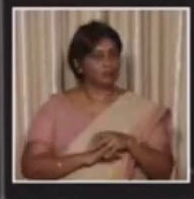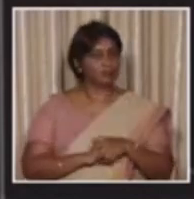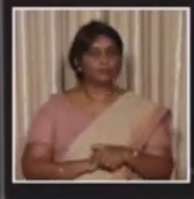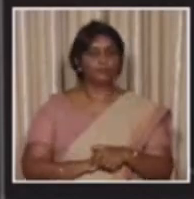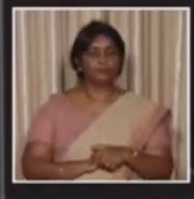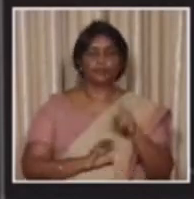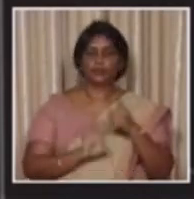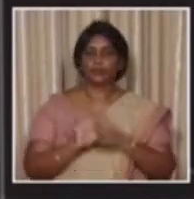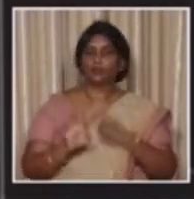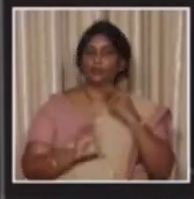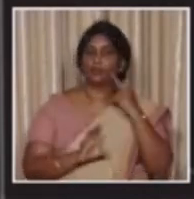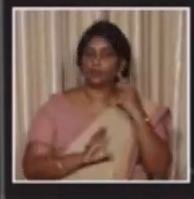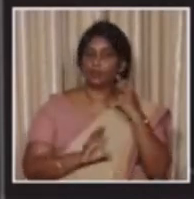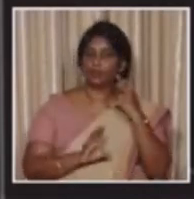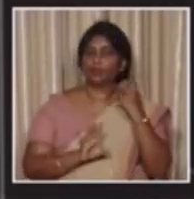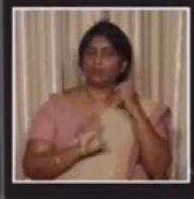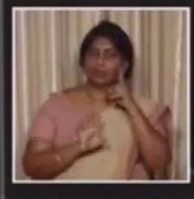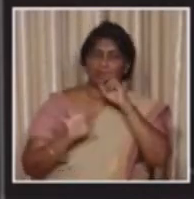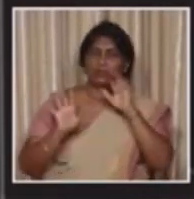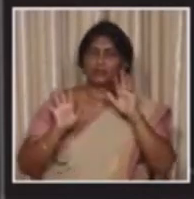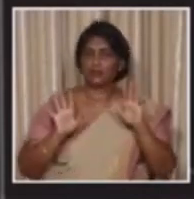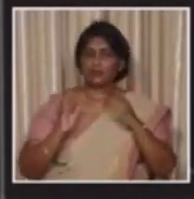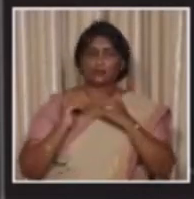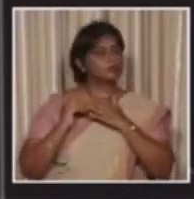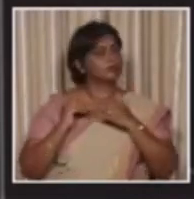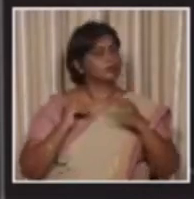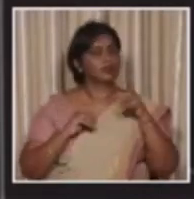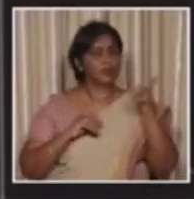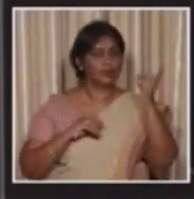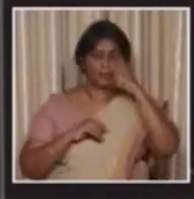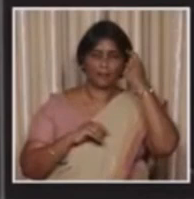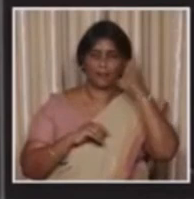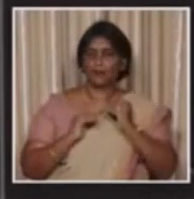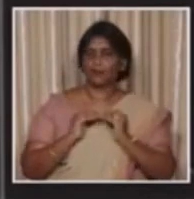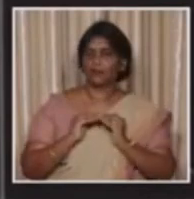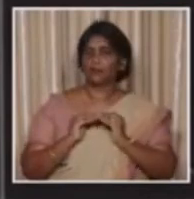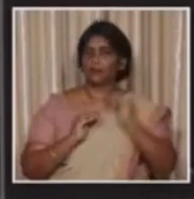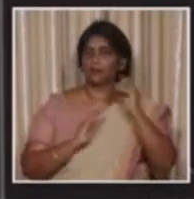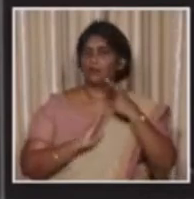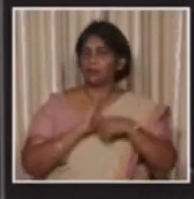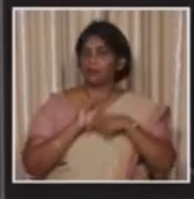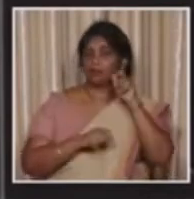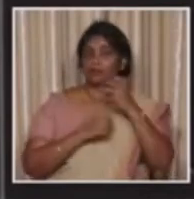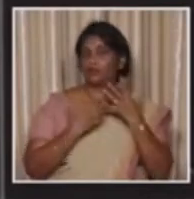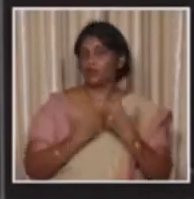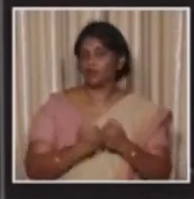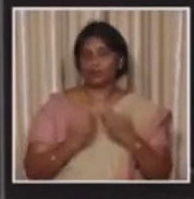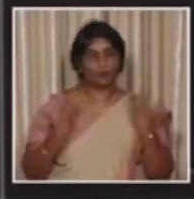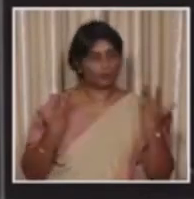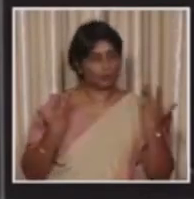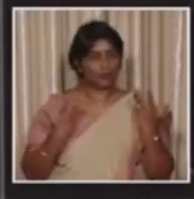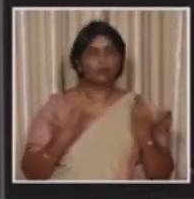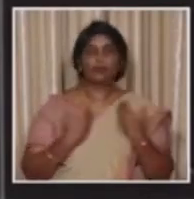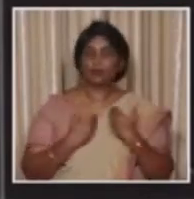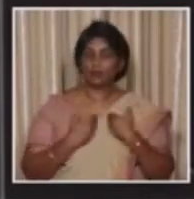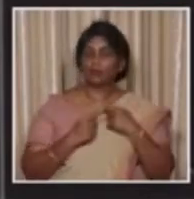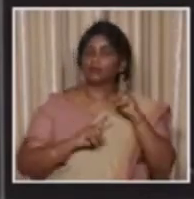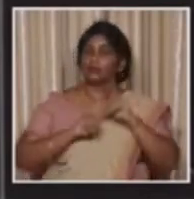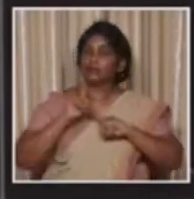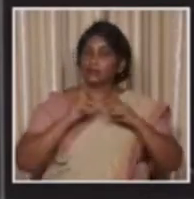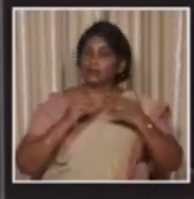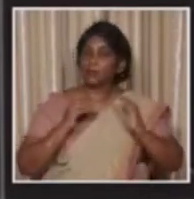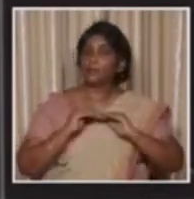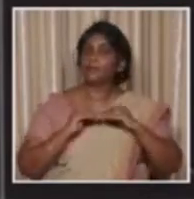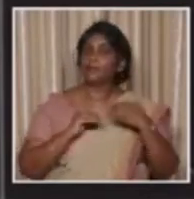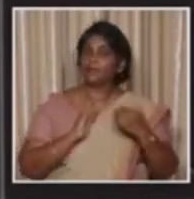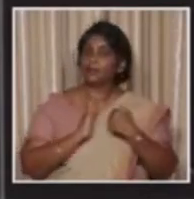2 வருடம் 9 மாத காலமாக இந்த சம்பள உயர்வு என்னுடைய மக்களுக்கு கிடைக்கவில்லை. எங்களுடைய கலந்துரையாடலுக்கு பிறகு அதிபர்